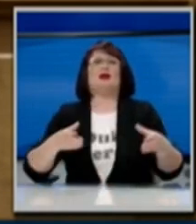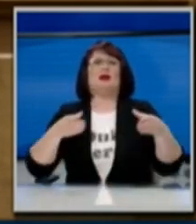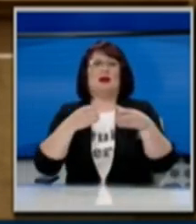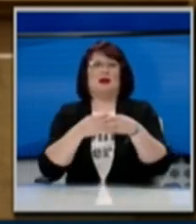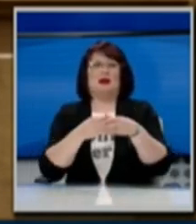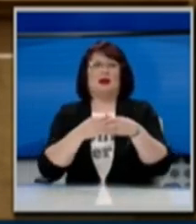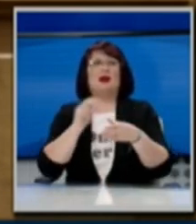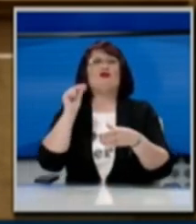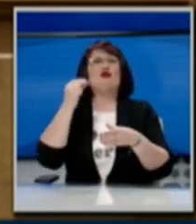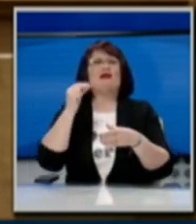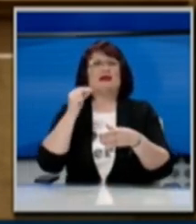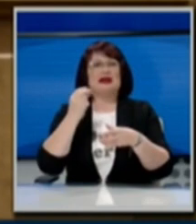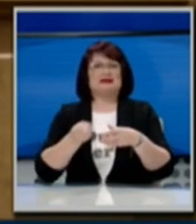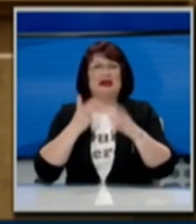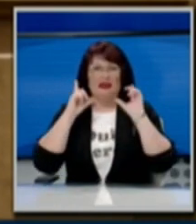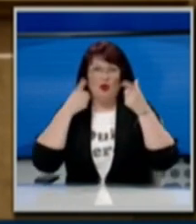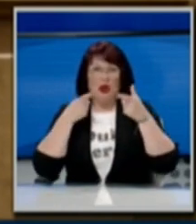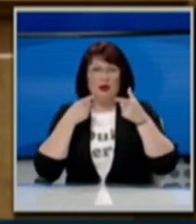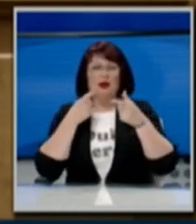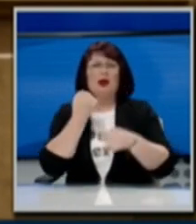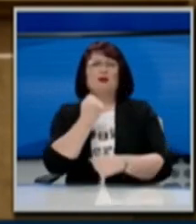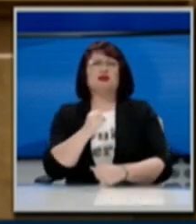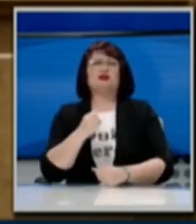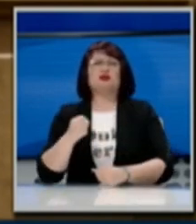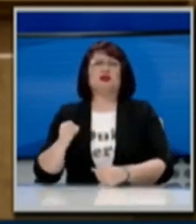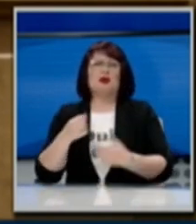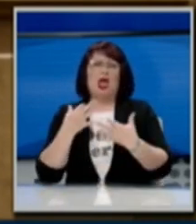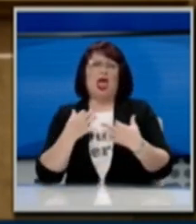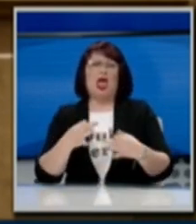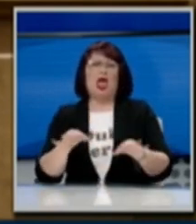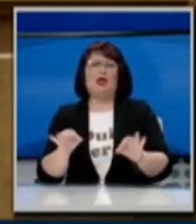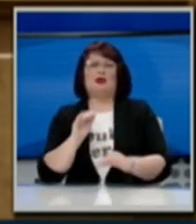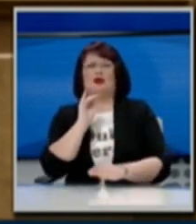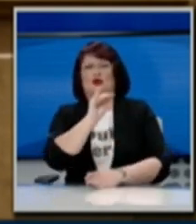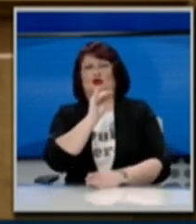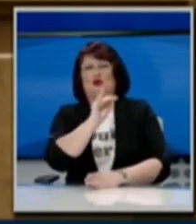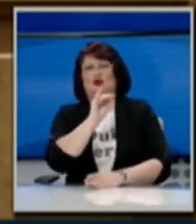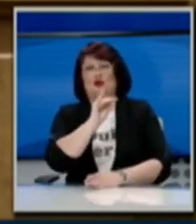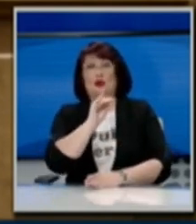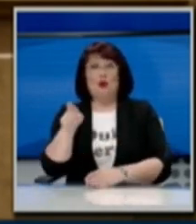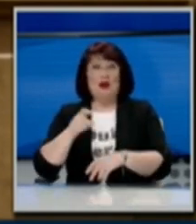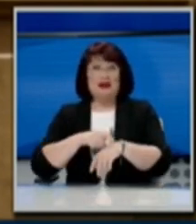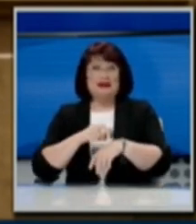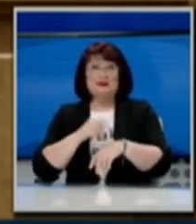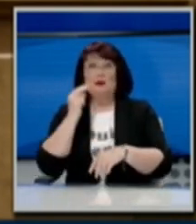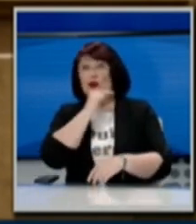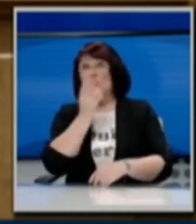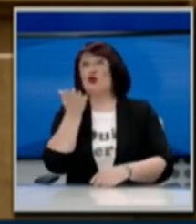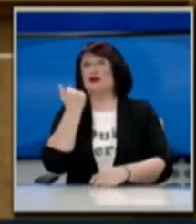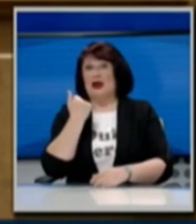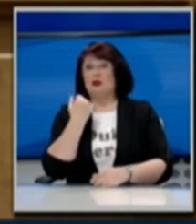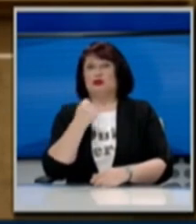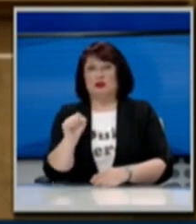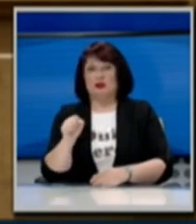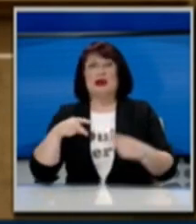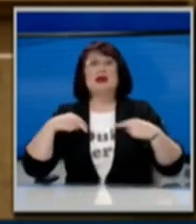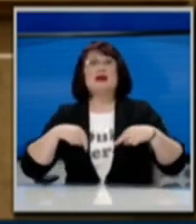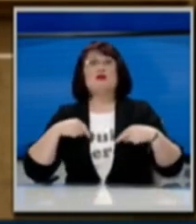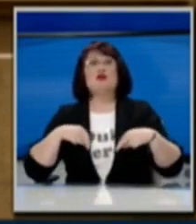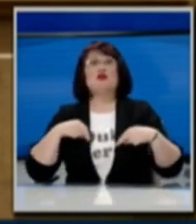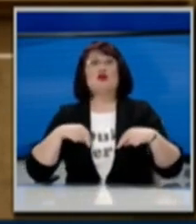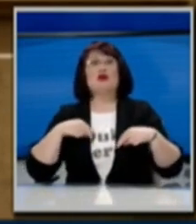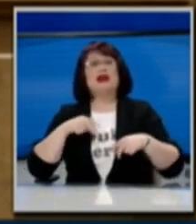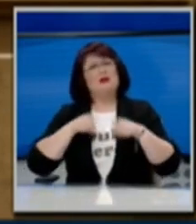της πλειοψηφίας, είναι, κύριε Πρωθυπουργέ που απουσιάζετε, κύριοι Υπουργοί που